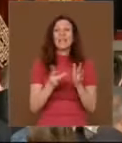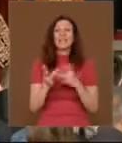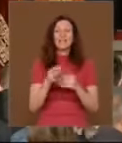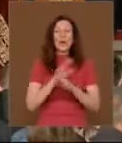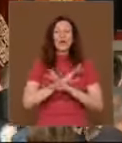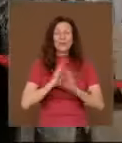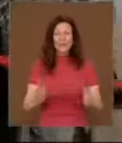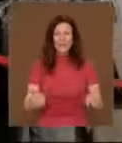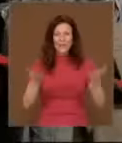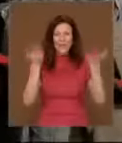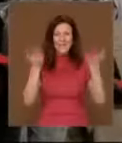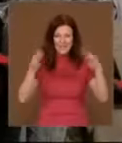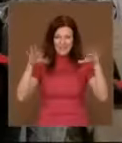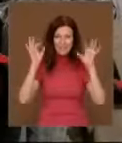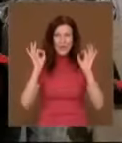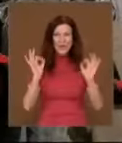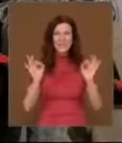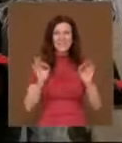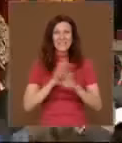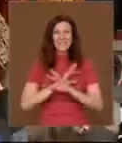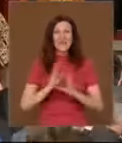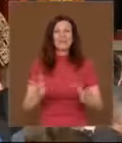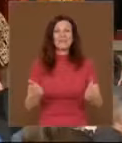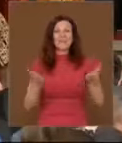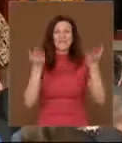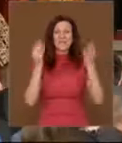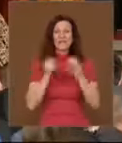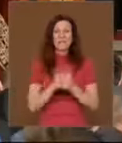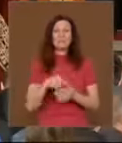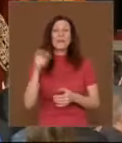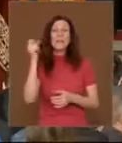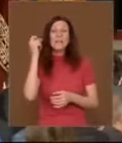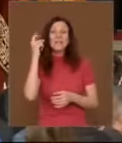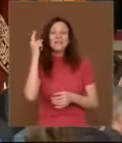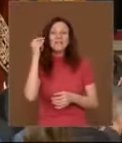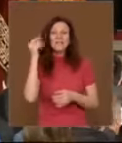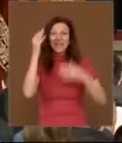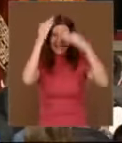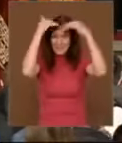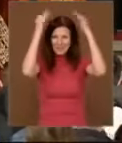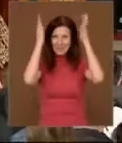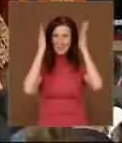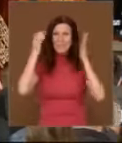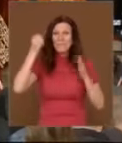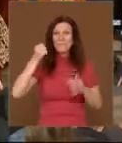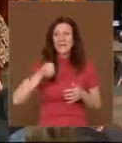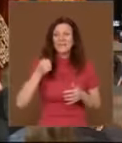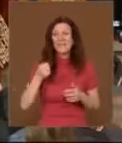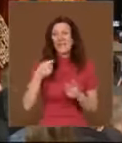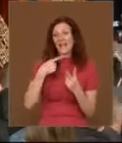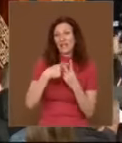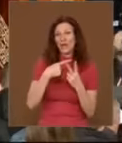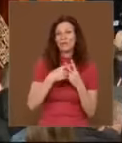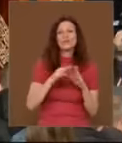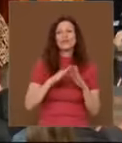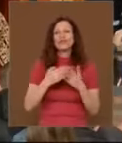воскресе! Воистина воскресе! Председател на Светия Синод, Неофит, патриарх български и митрополит Софийски, членове